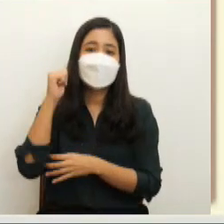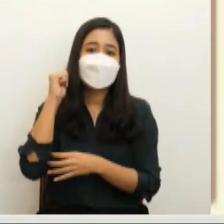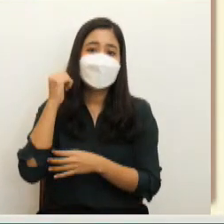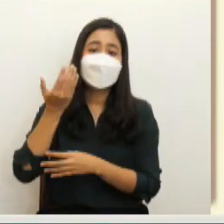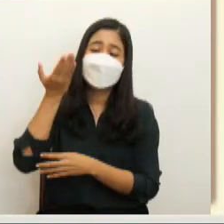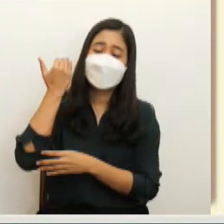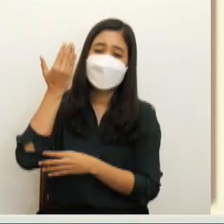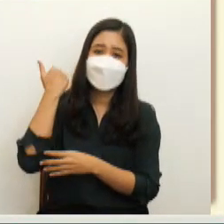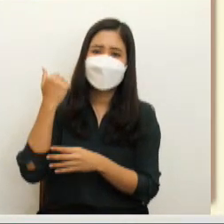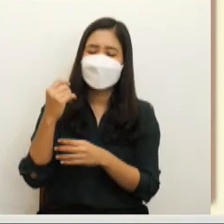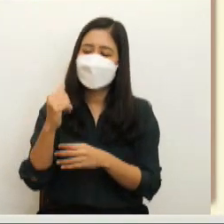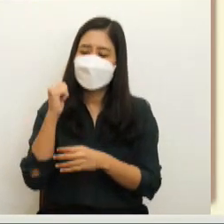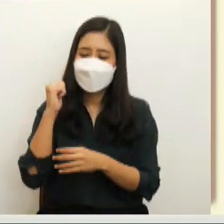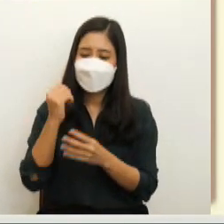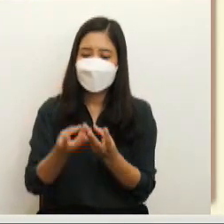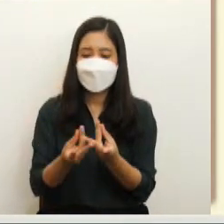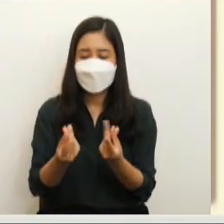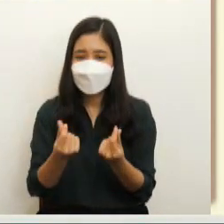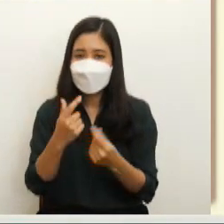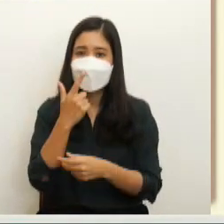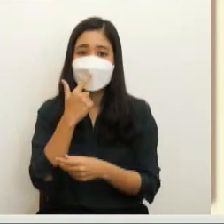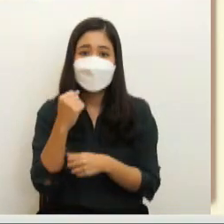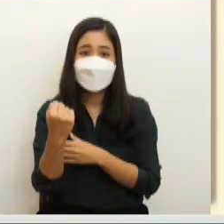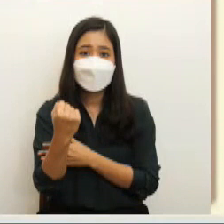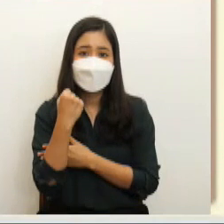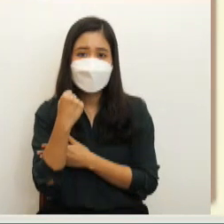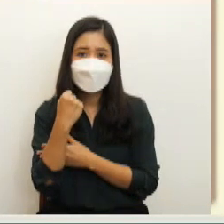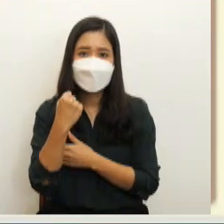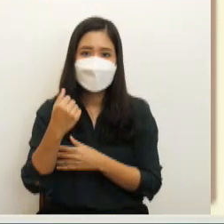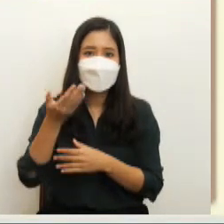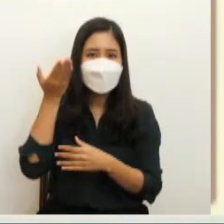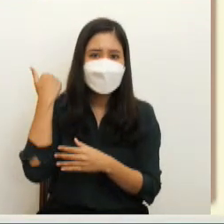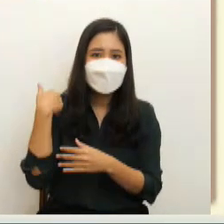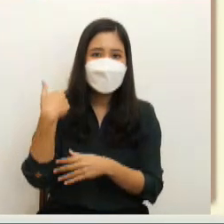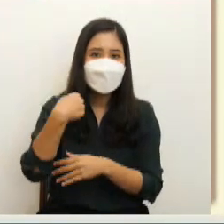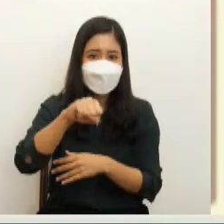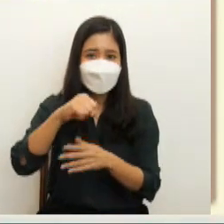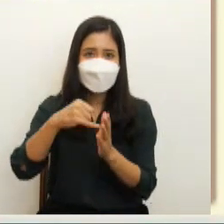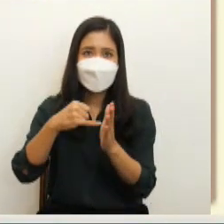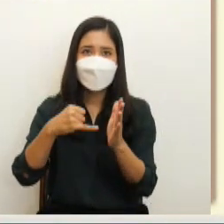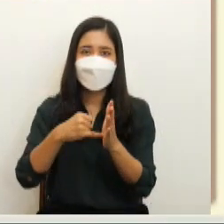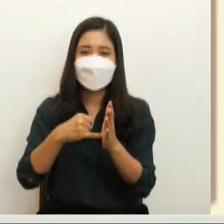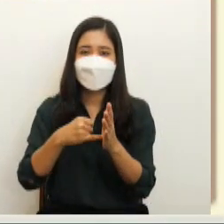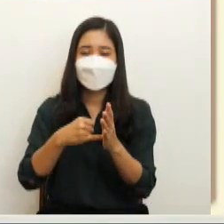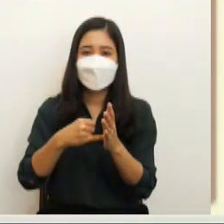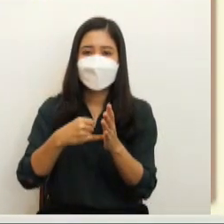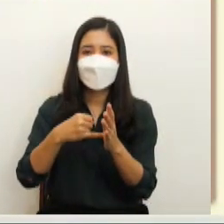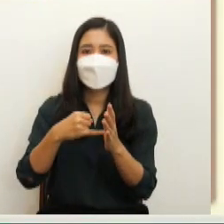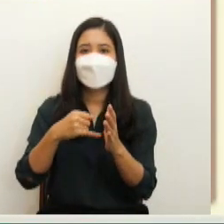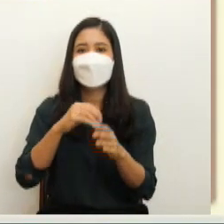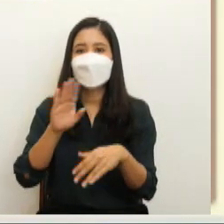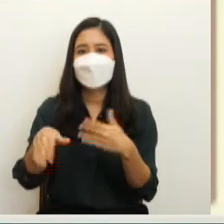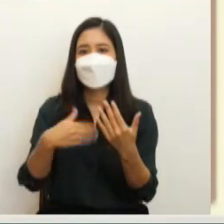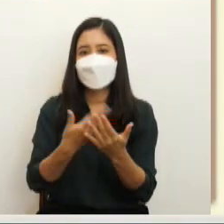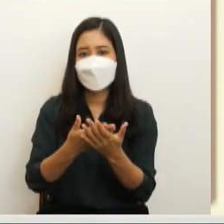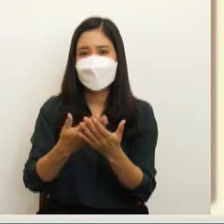ที่ที่เป็นควบคุมสูงสุดและเข้มงวดเนี่ยเดิมมีอยู่4จังหวัดหรือสีแดงเข้ม4จังหวัดเนี่ยนะครับก็คือกรุงเทพนนทบุรีปทุ